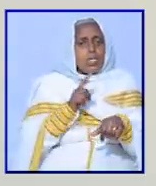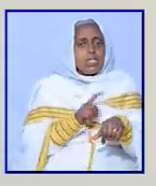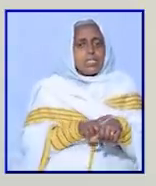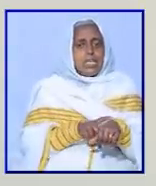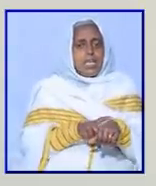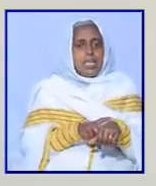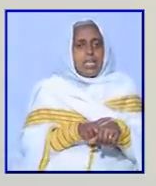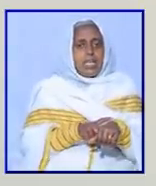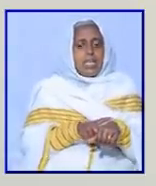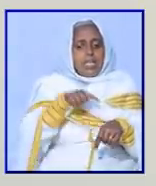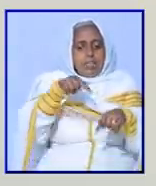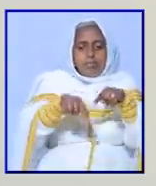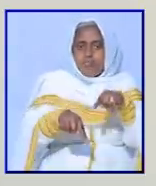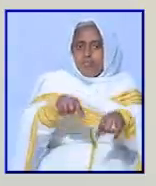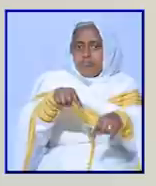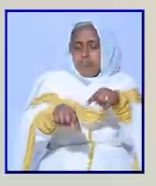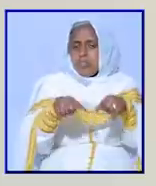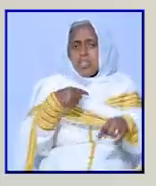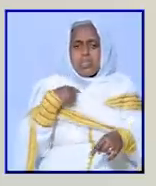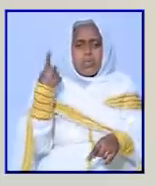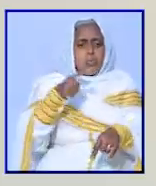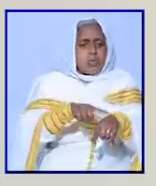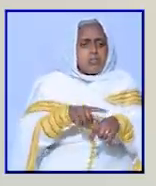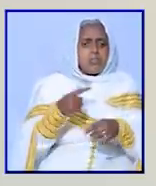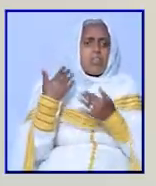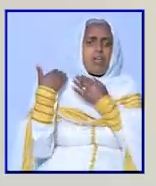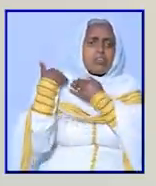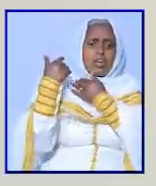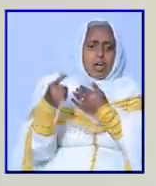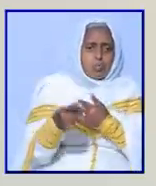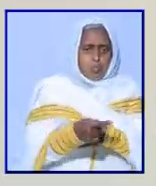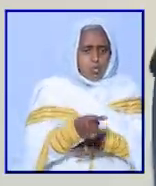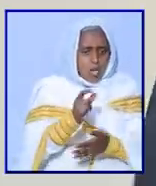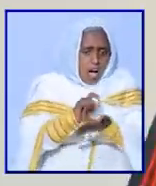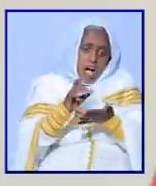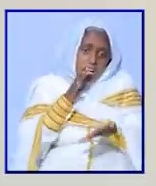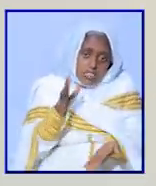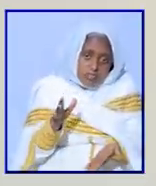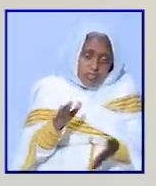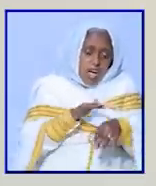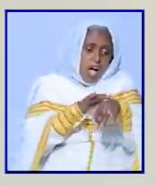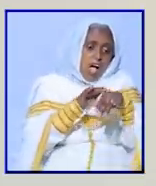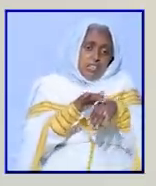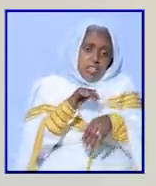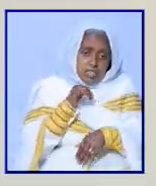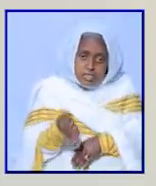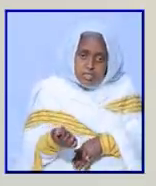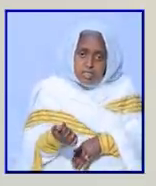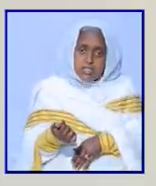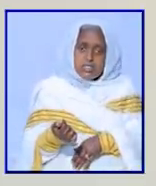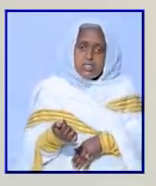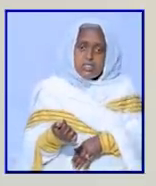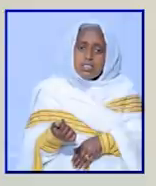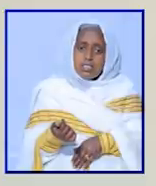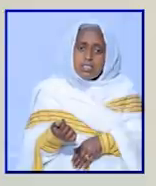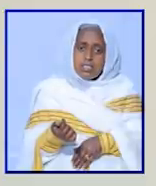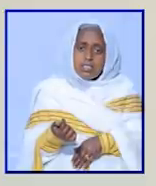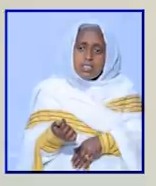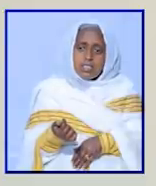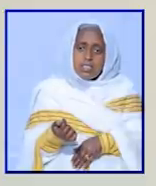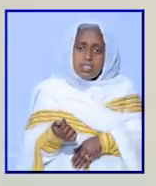ጊዜ እየረገጥኩኝ እኔ ሁሉ ጊዜ ተሸካሚ ሆኜ አልጽፍ አልዳስስ